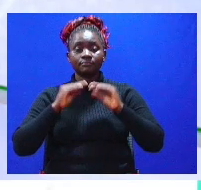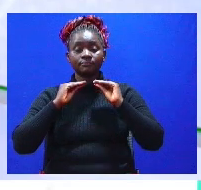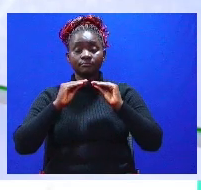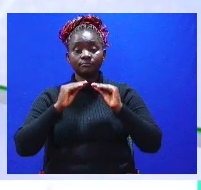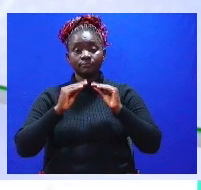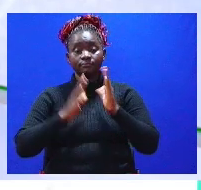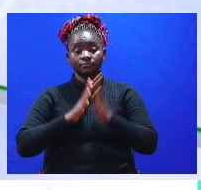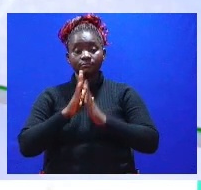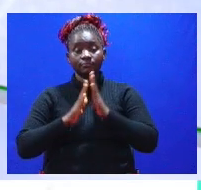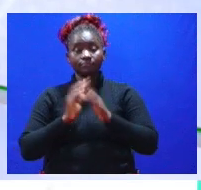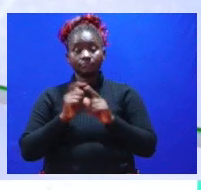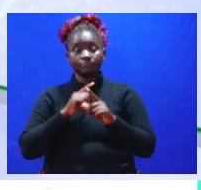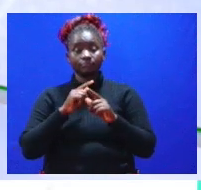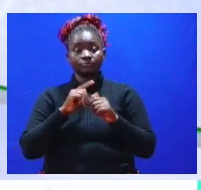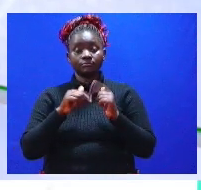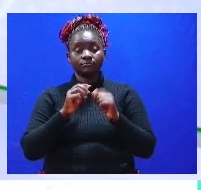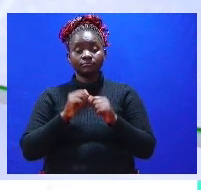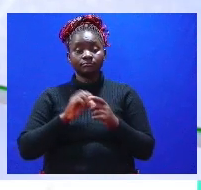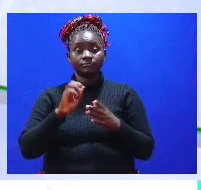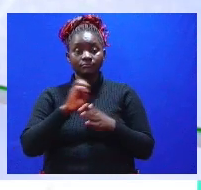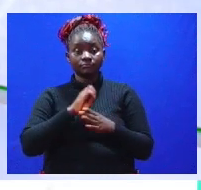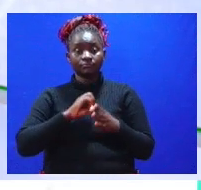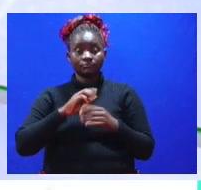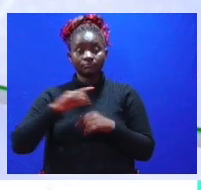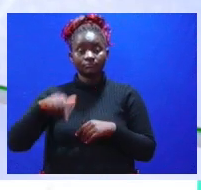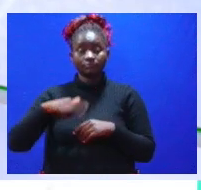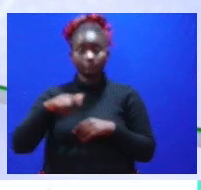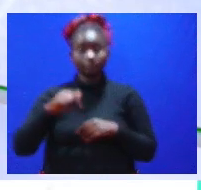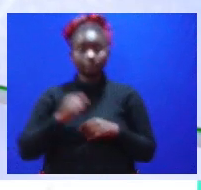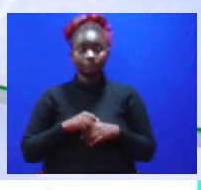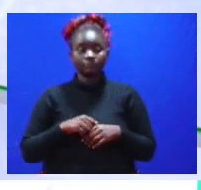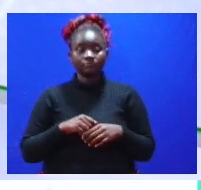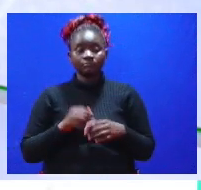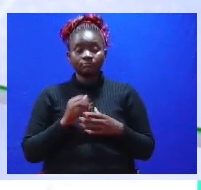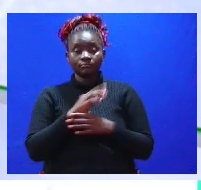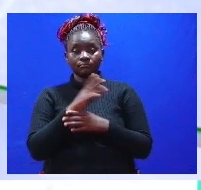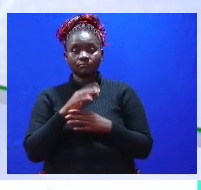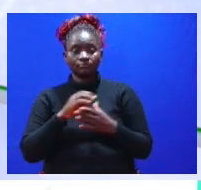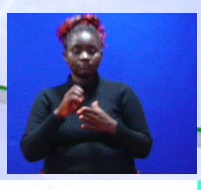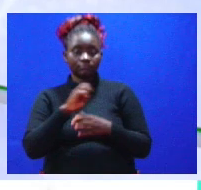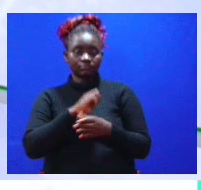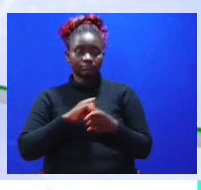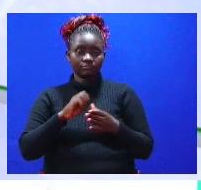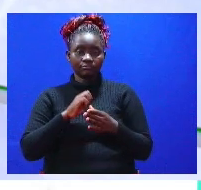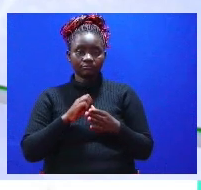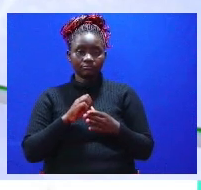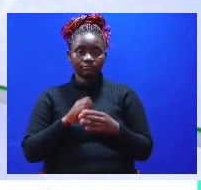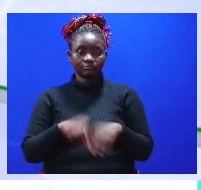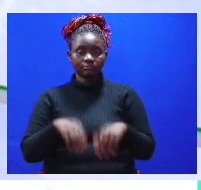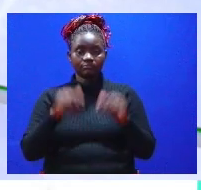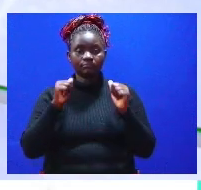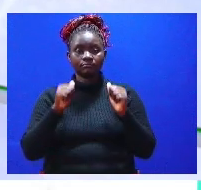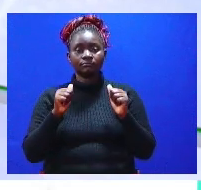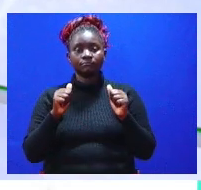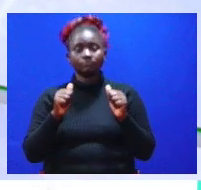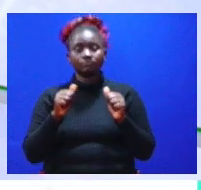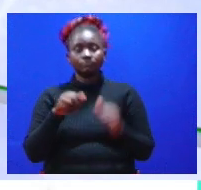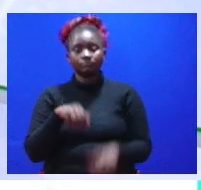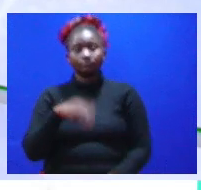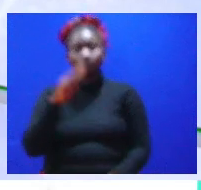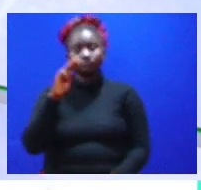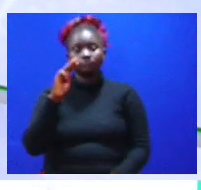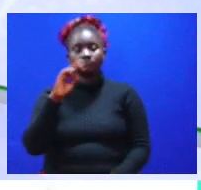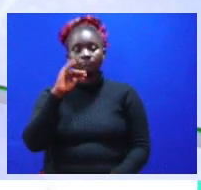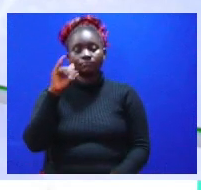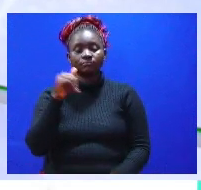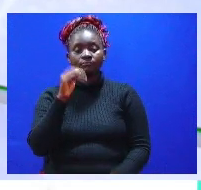igoro ye bintu bitonca kana ine nigo mu waziri gwe bitonca kana ine a se county ya Nyamira John Matiangi